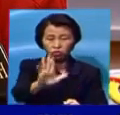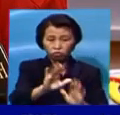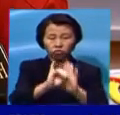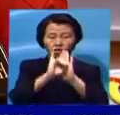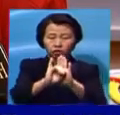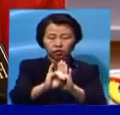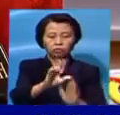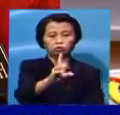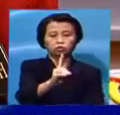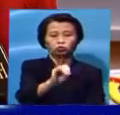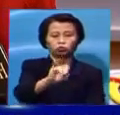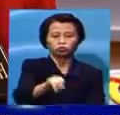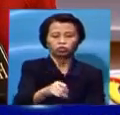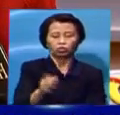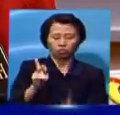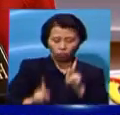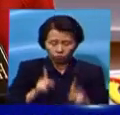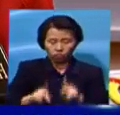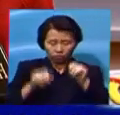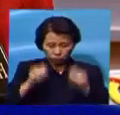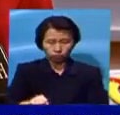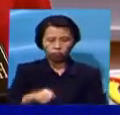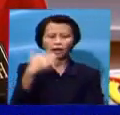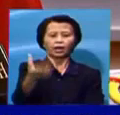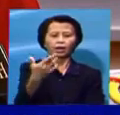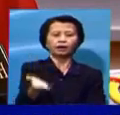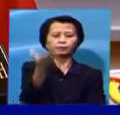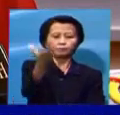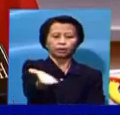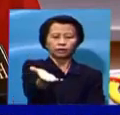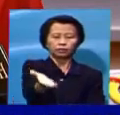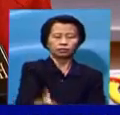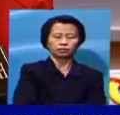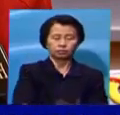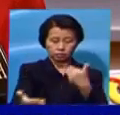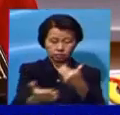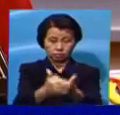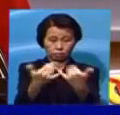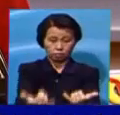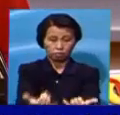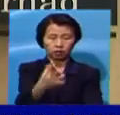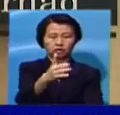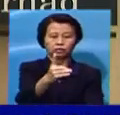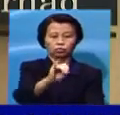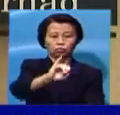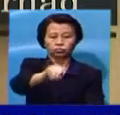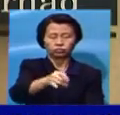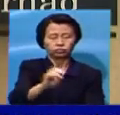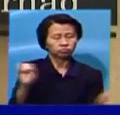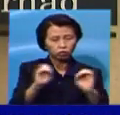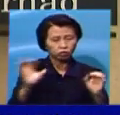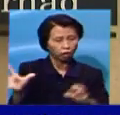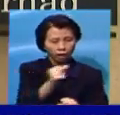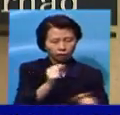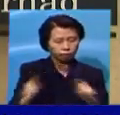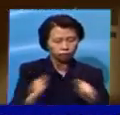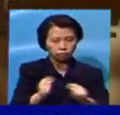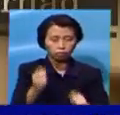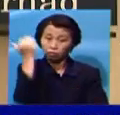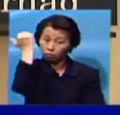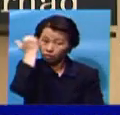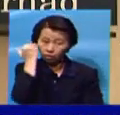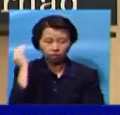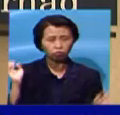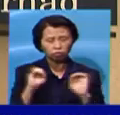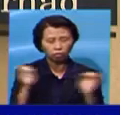sendiri boleh dipertikaikan sehingga kini doj masih gagal mengambil sebarang tindakan di Mahkamah terhadap pihak